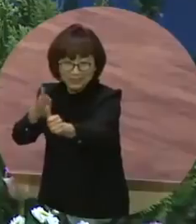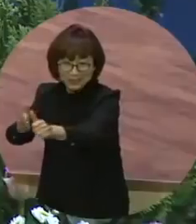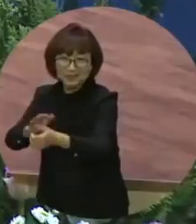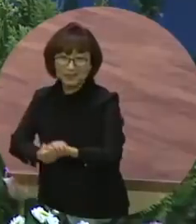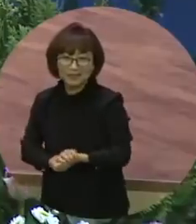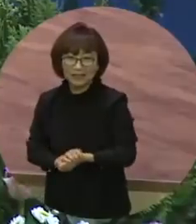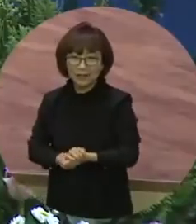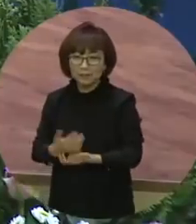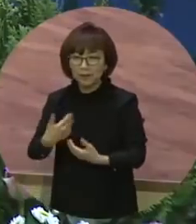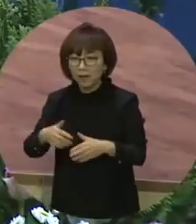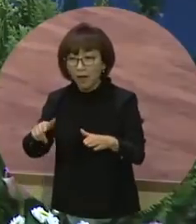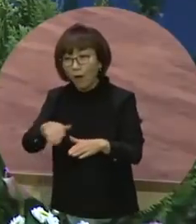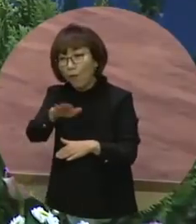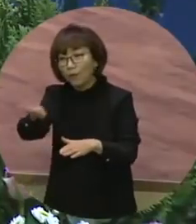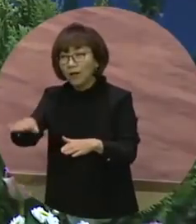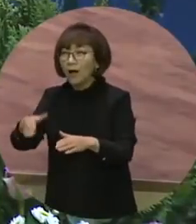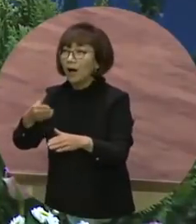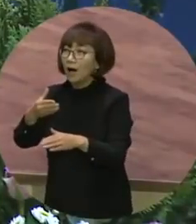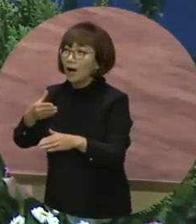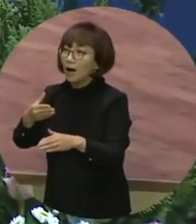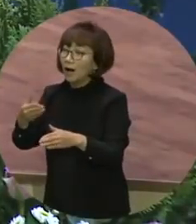분들 얼마나 고생한지 몰라요. 지금도